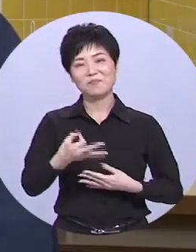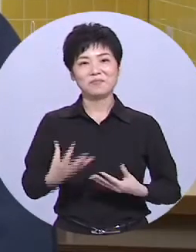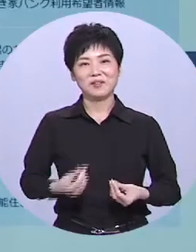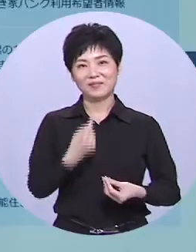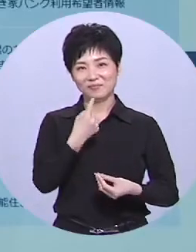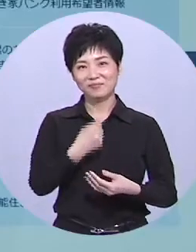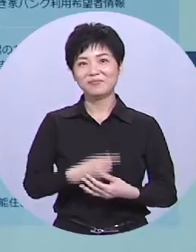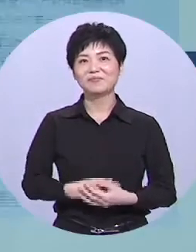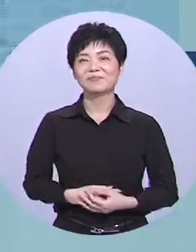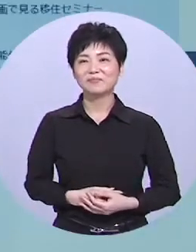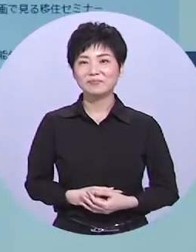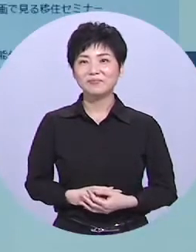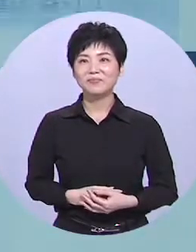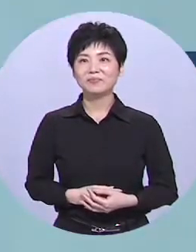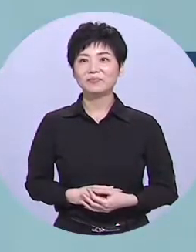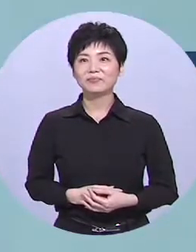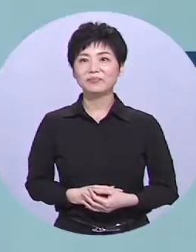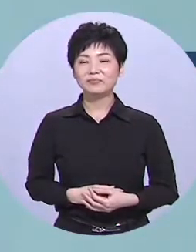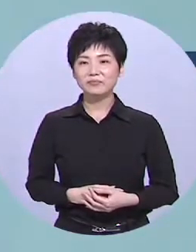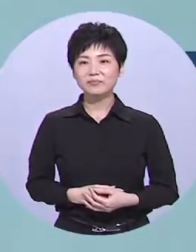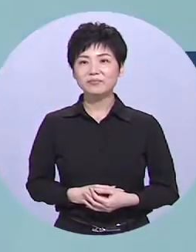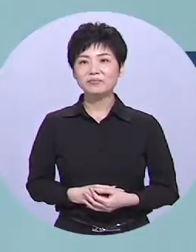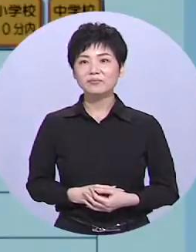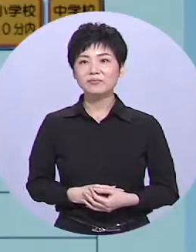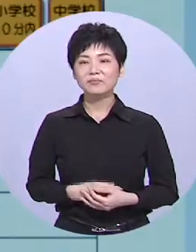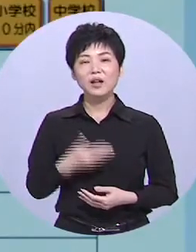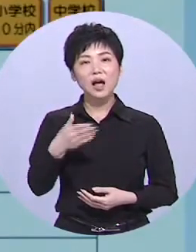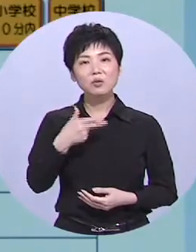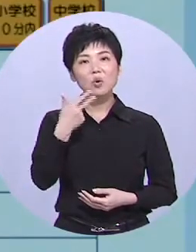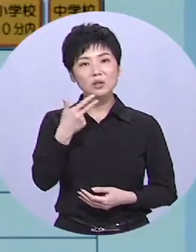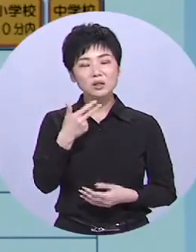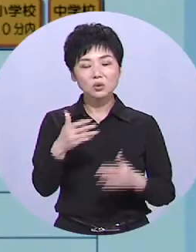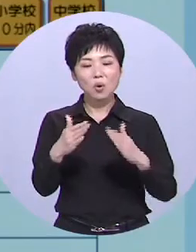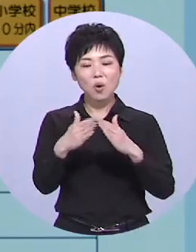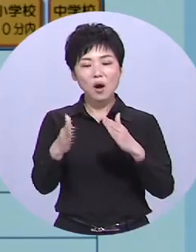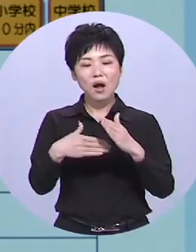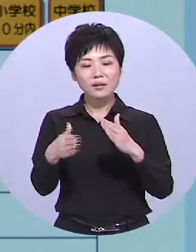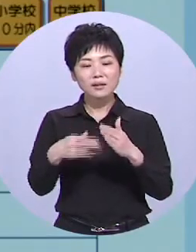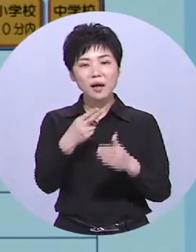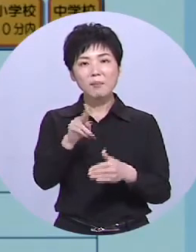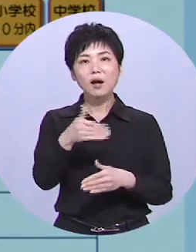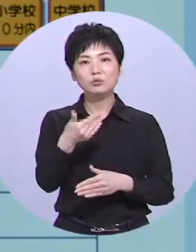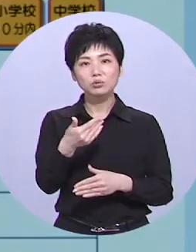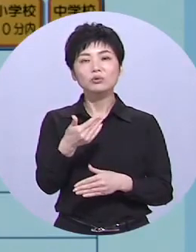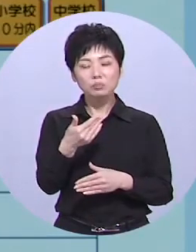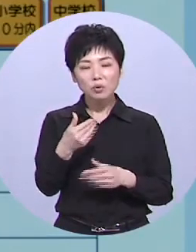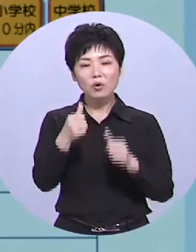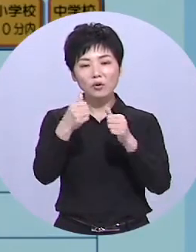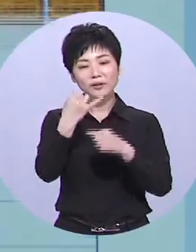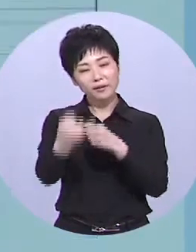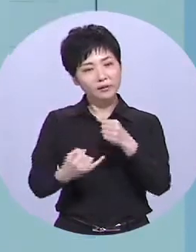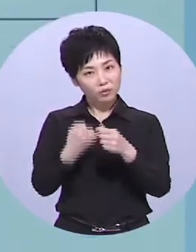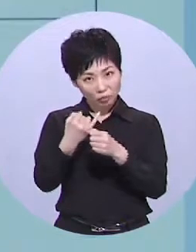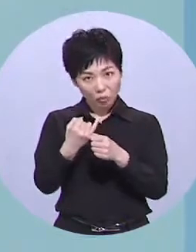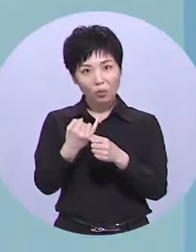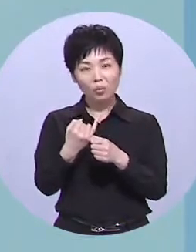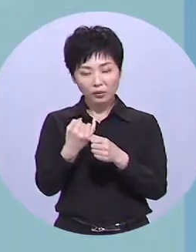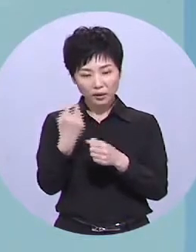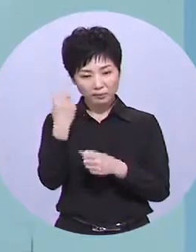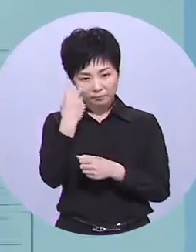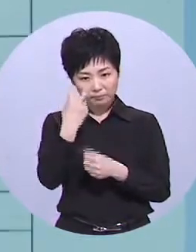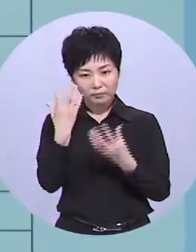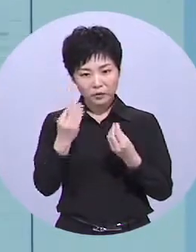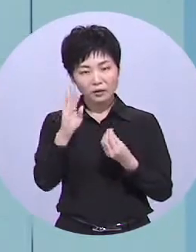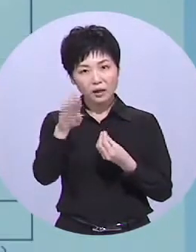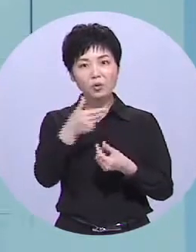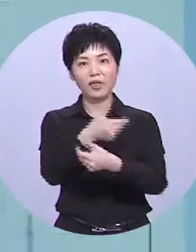。 飯能市空き家バンクも秩父と同じくインターネットで物件を探してから契約となります